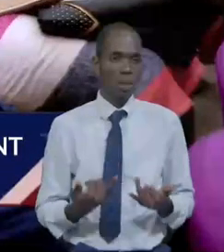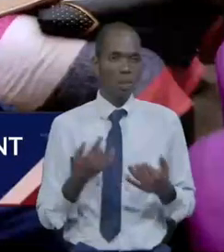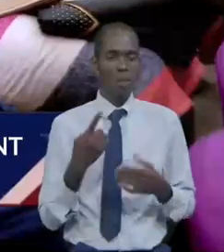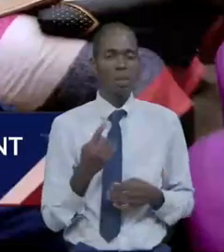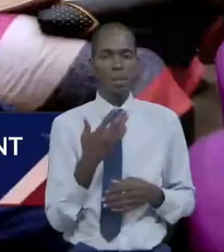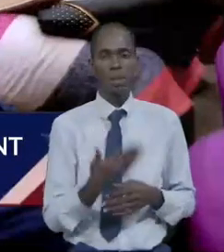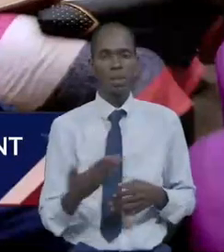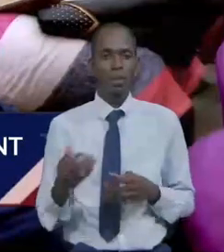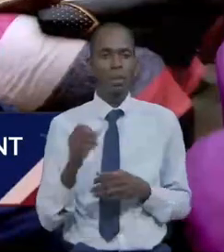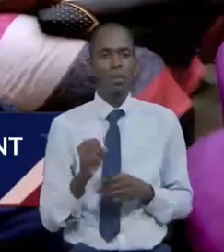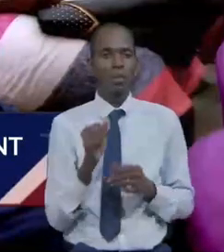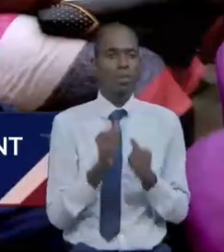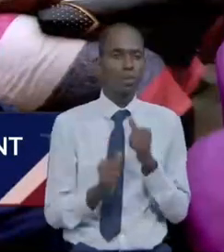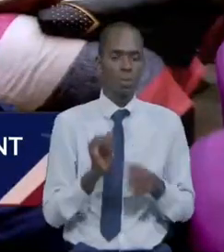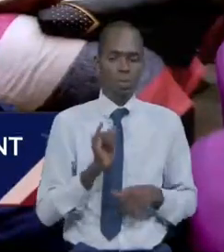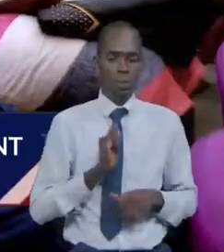Dans ce que je vous écris,